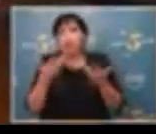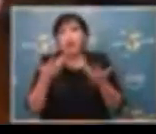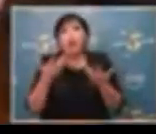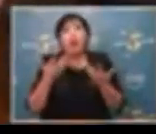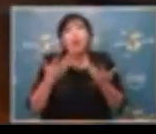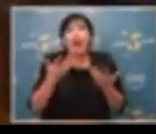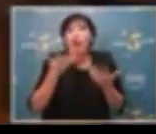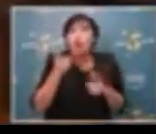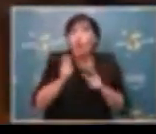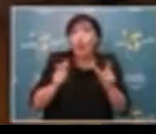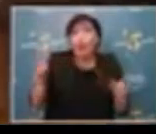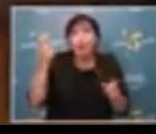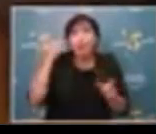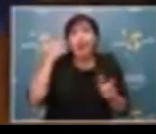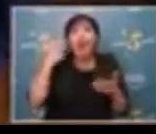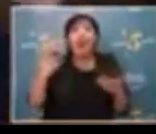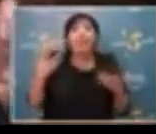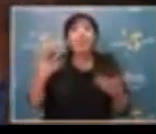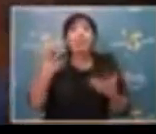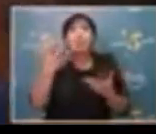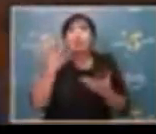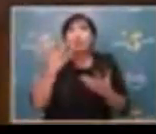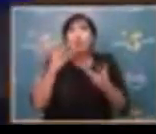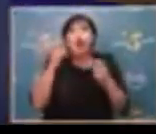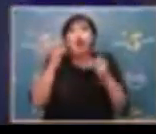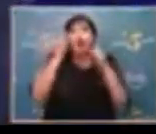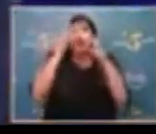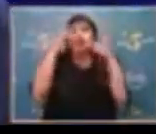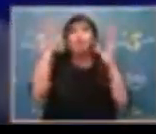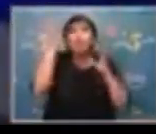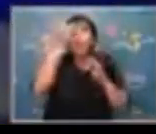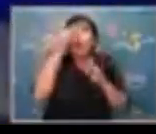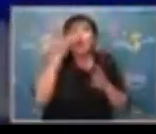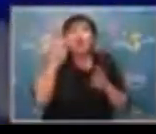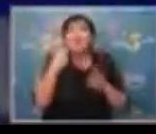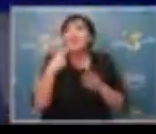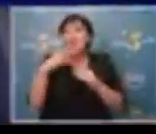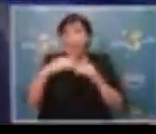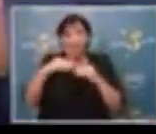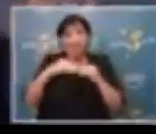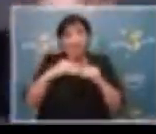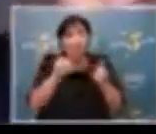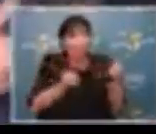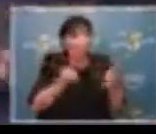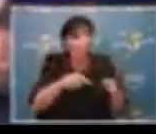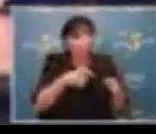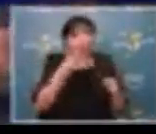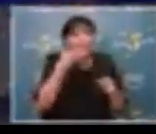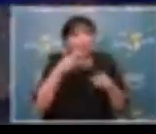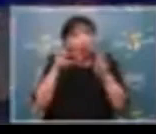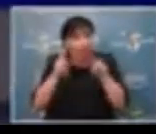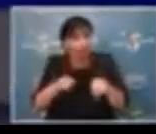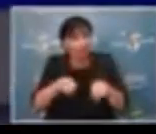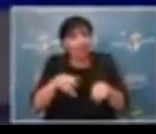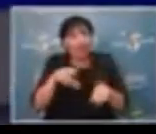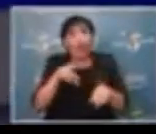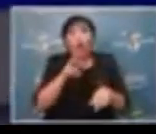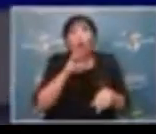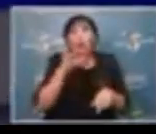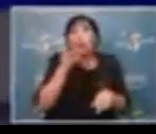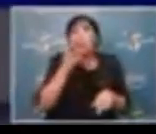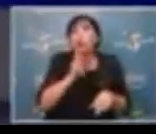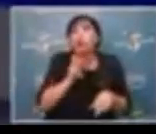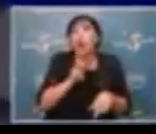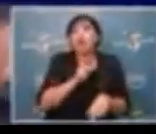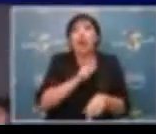menti, ci vuole il sogno, chi costruisce automobili, pensa di fare l'auto elettrica che fa da 200 all'ora.